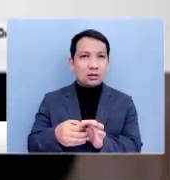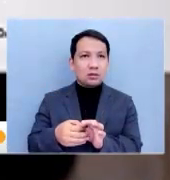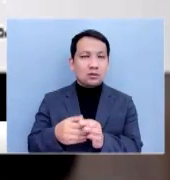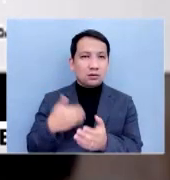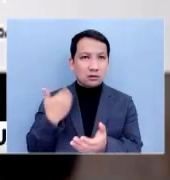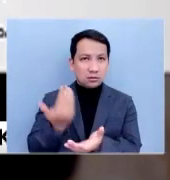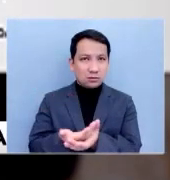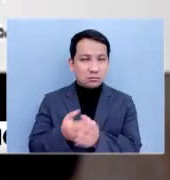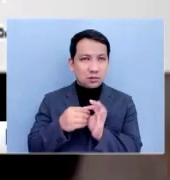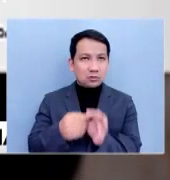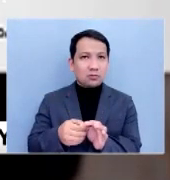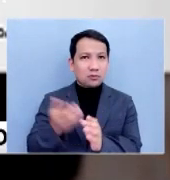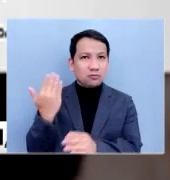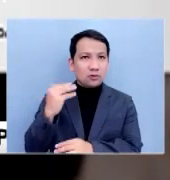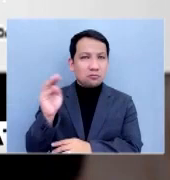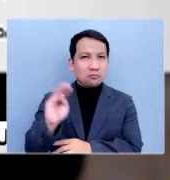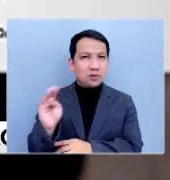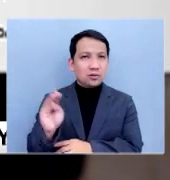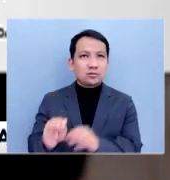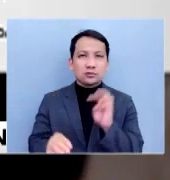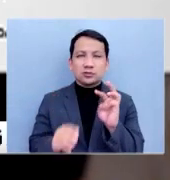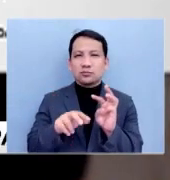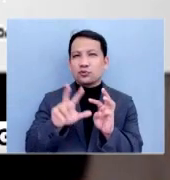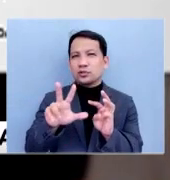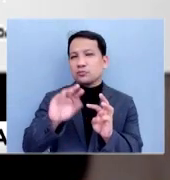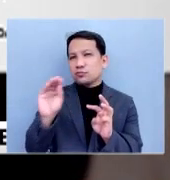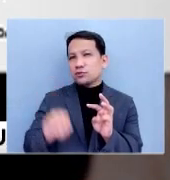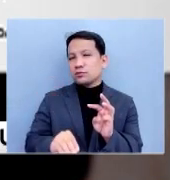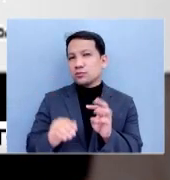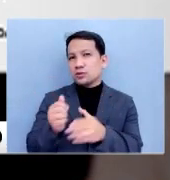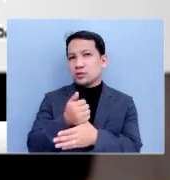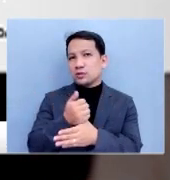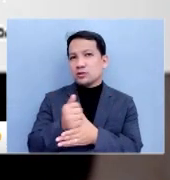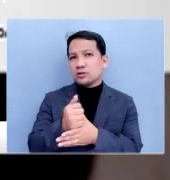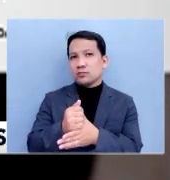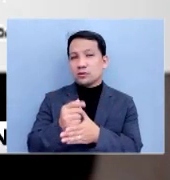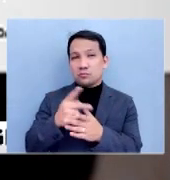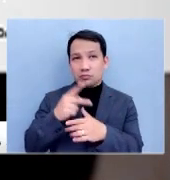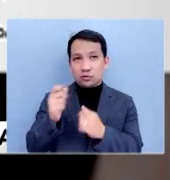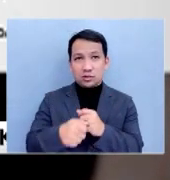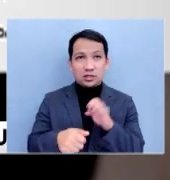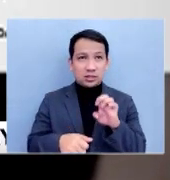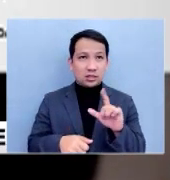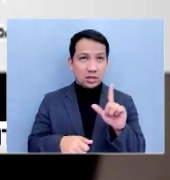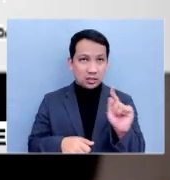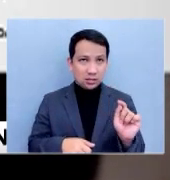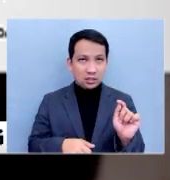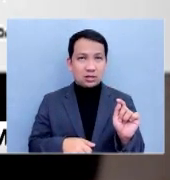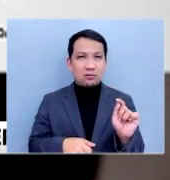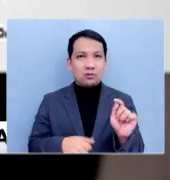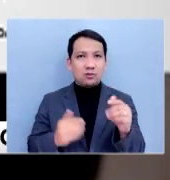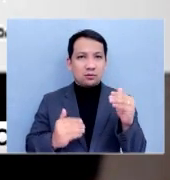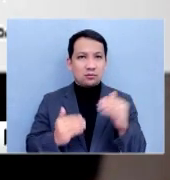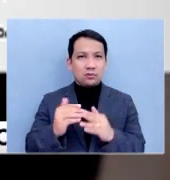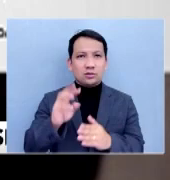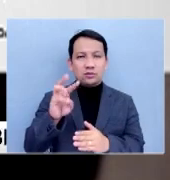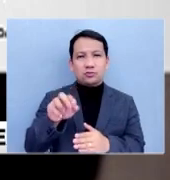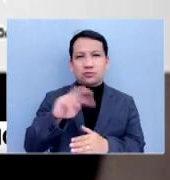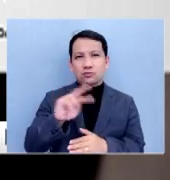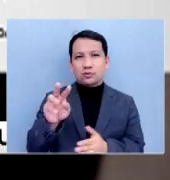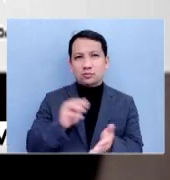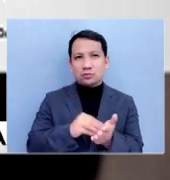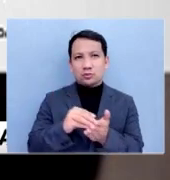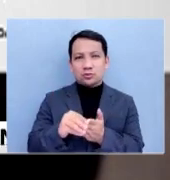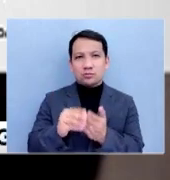Nielsen. At nitong Lunes, umabot po sa 6.3% ang average program rating ng EAT. Pumalo naman sa 6.22 million